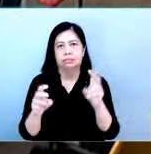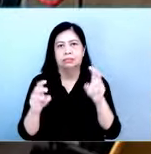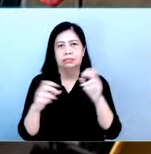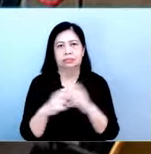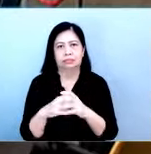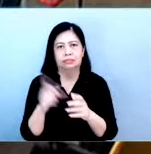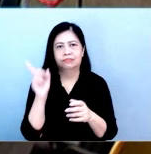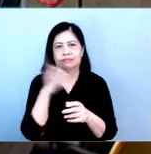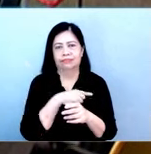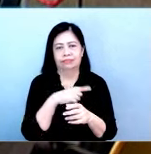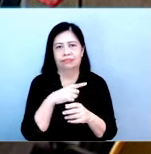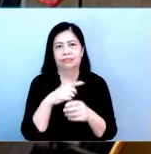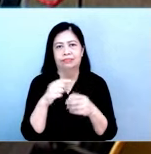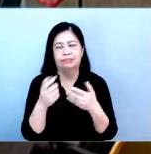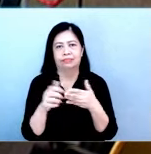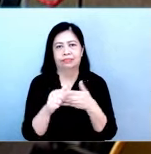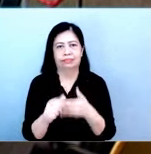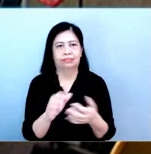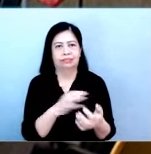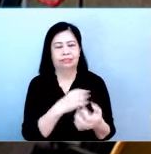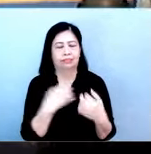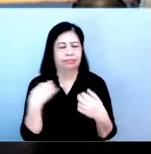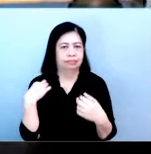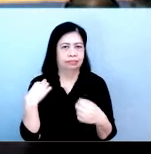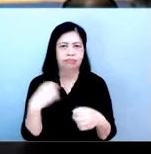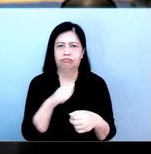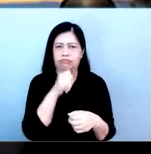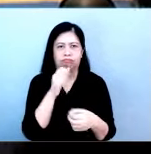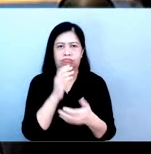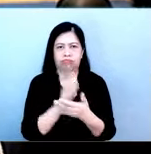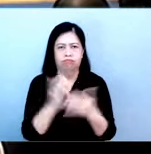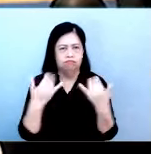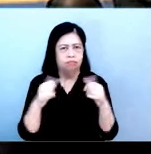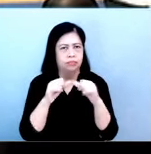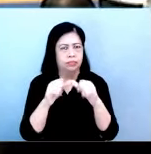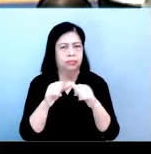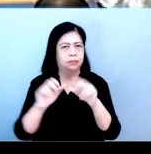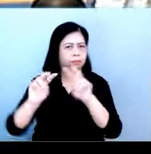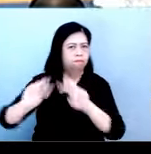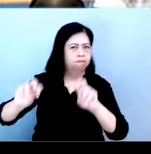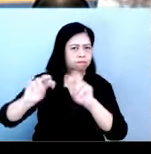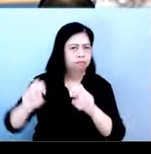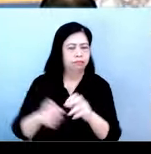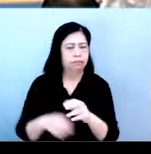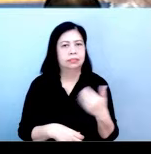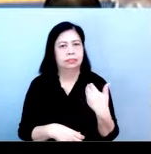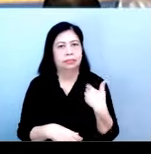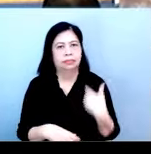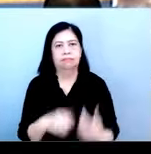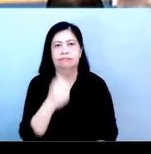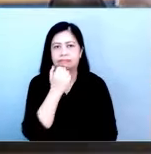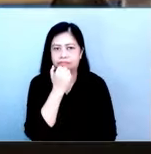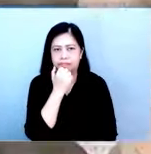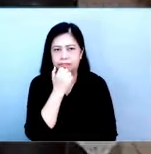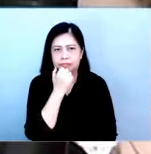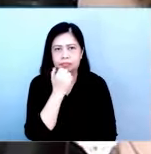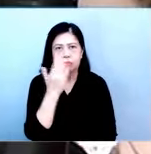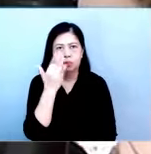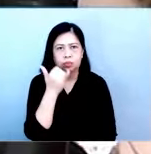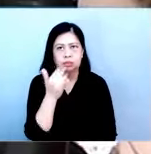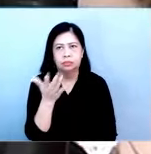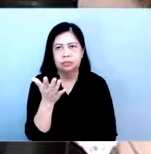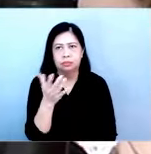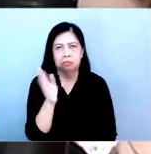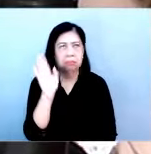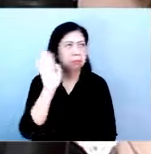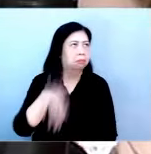Peking Initiative. Hindi rin daw nila ititigil ang imbestigasyon kaugnay nito. May mali po. Why should we turn a blind eye